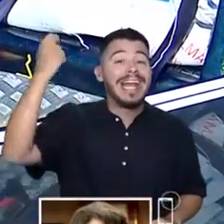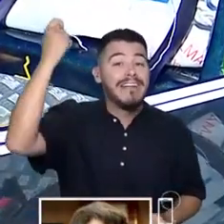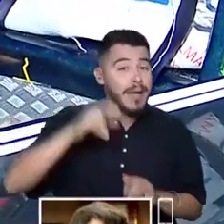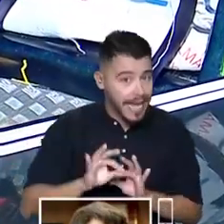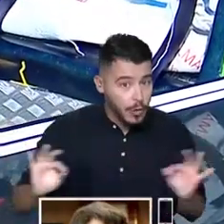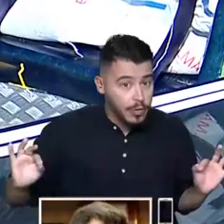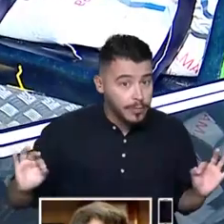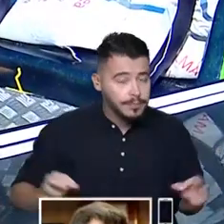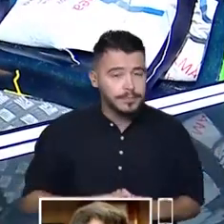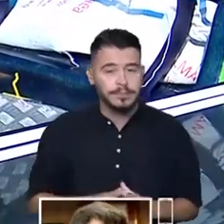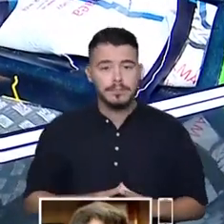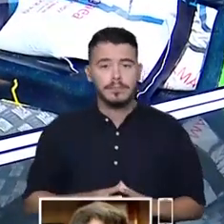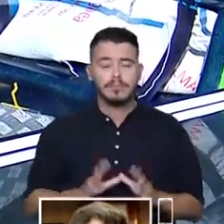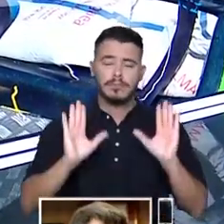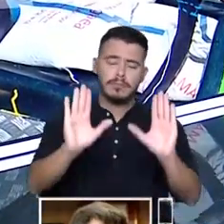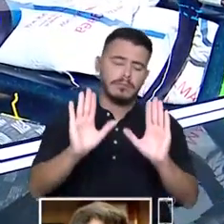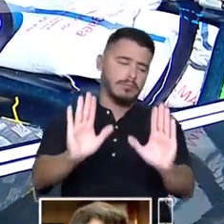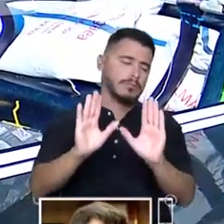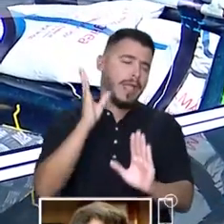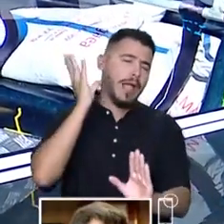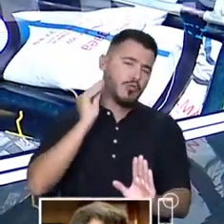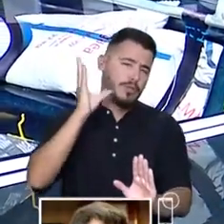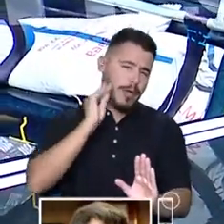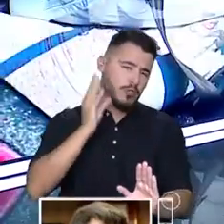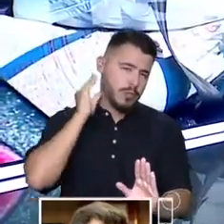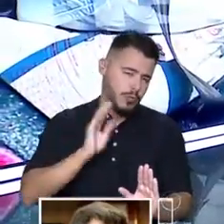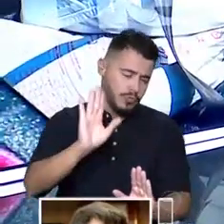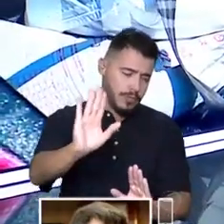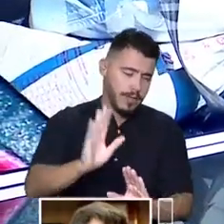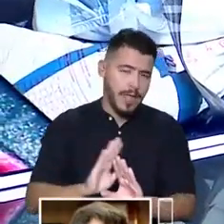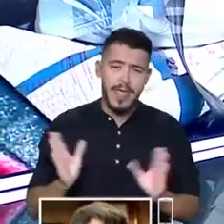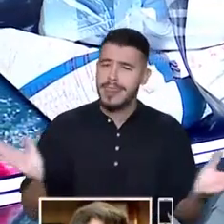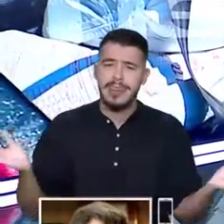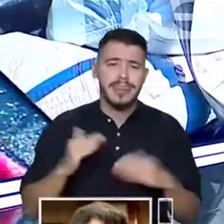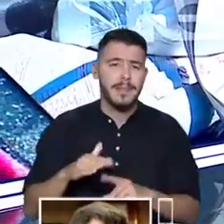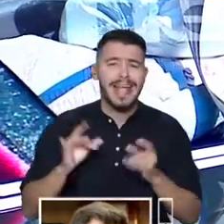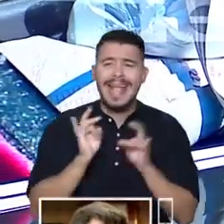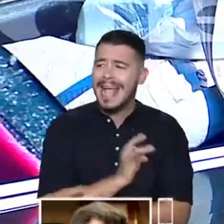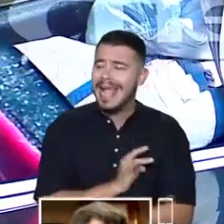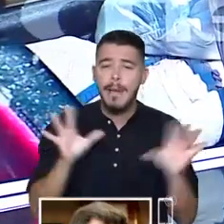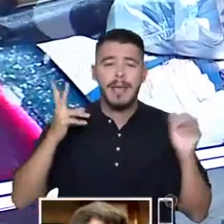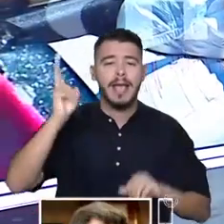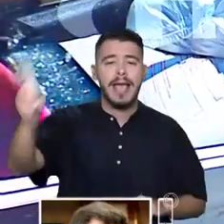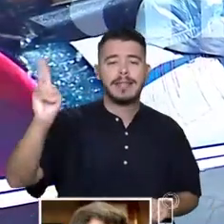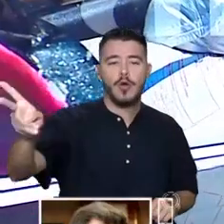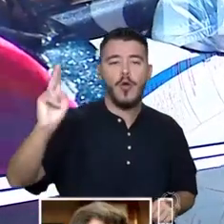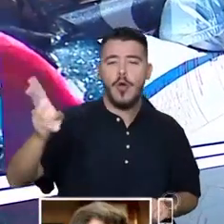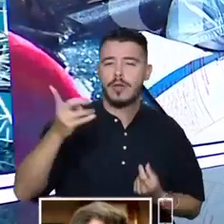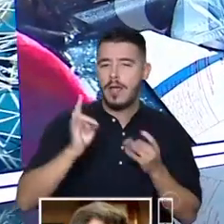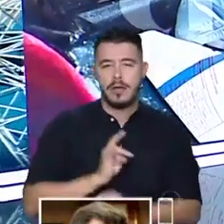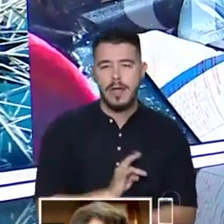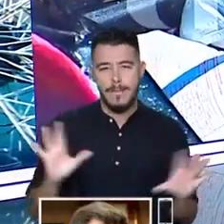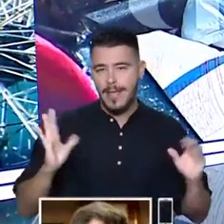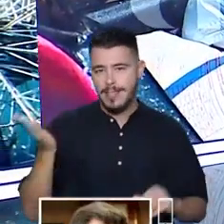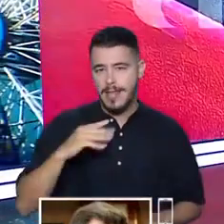καμία κατηγορία. Ακούστε με, κύριε Βαγγελάτο, ακούστε. Ναι. Αυτή τη στιγμή δεν αντιμετωπίζει καμία κατηγορία. Και ενώ δεν υπάρχει καμία